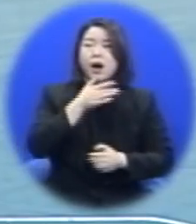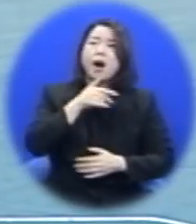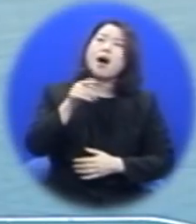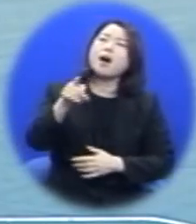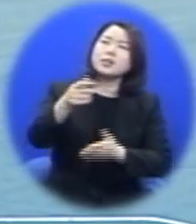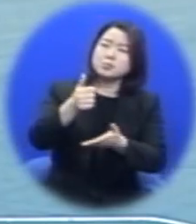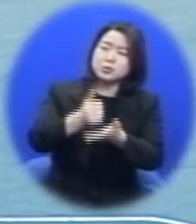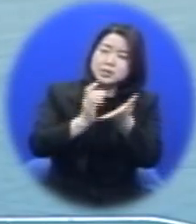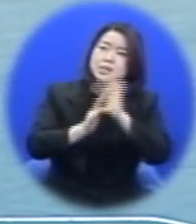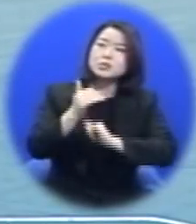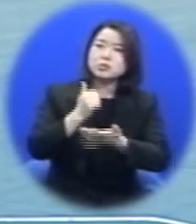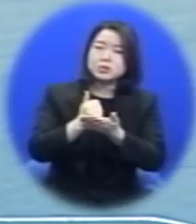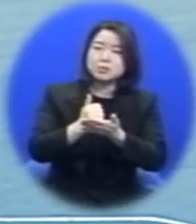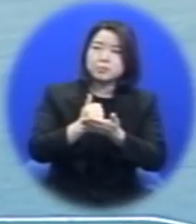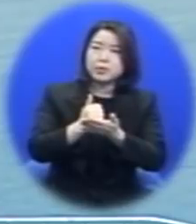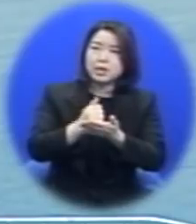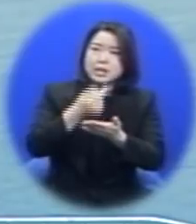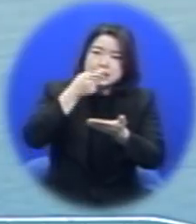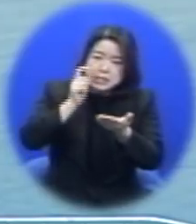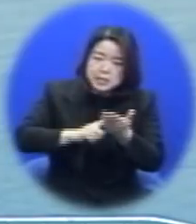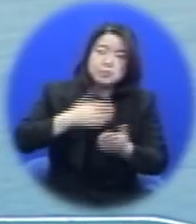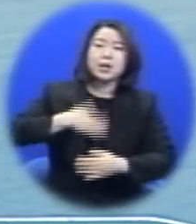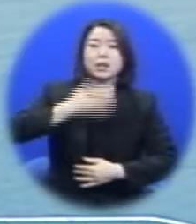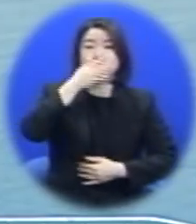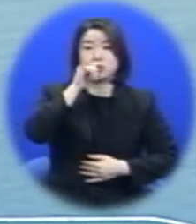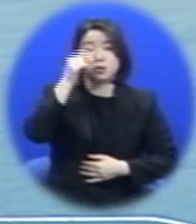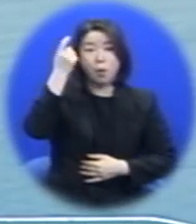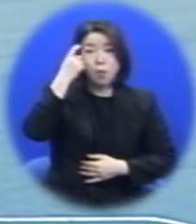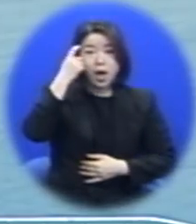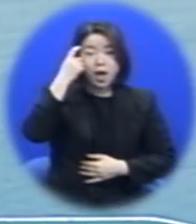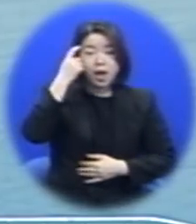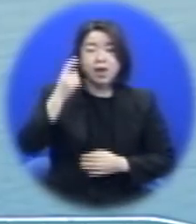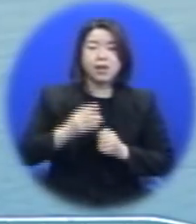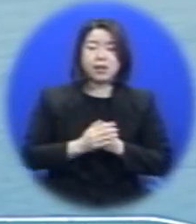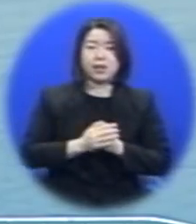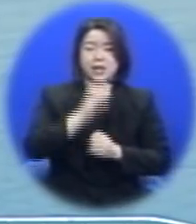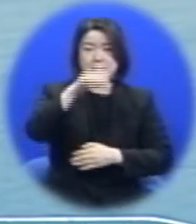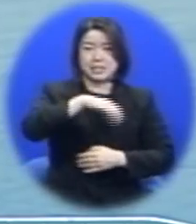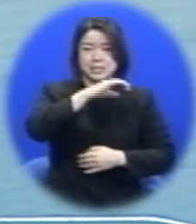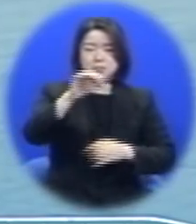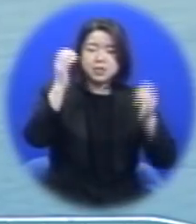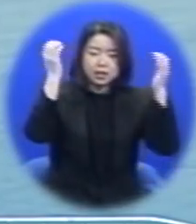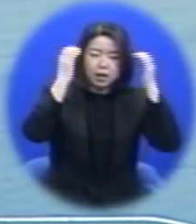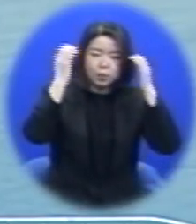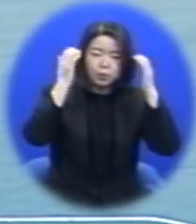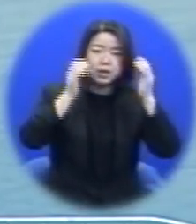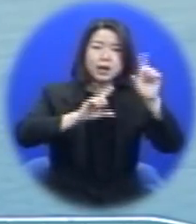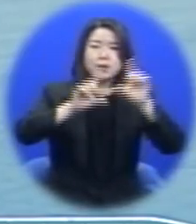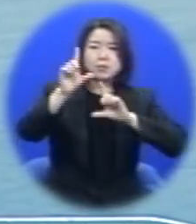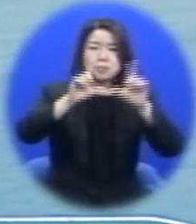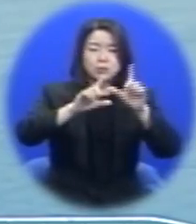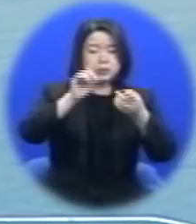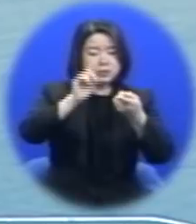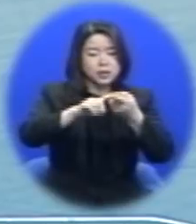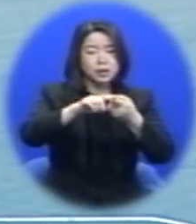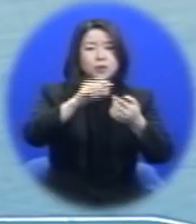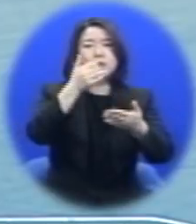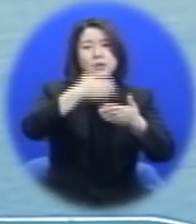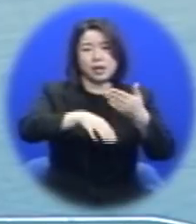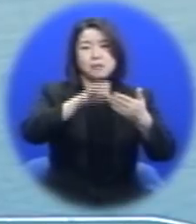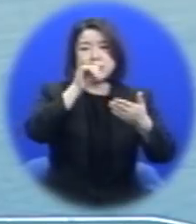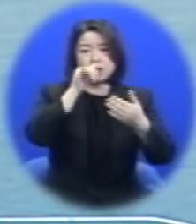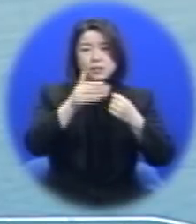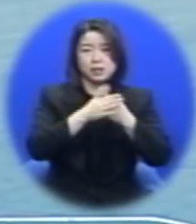예수님이구나 금방 알 수 있을 것입니다. 왜냐하면 그분에게 십자가 고난의 흔적이 있기 때문입니다.